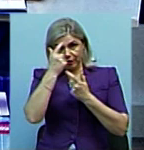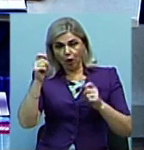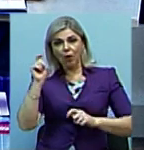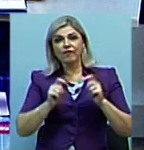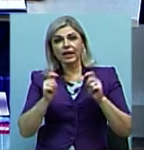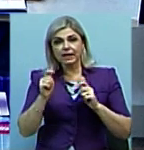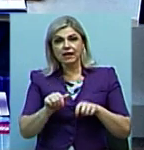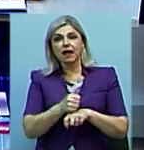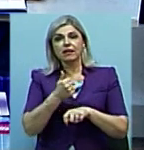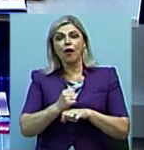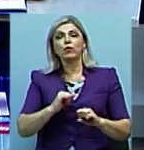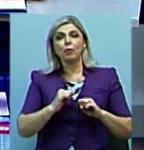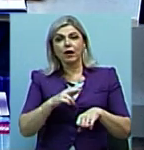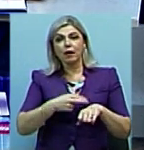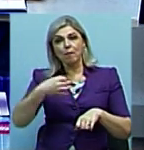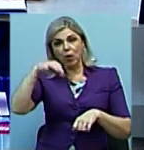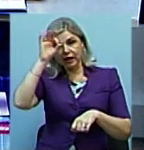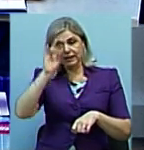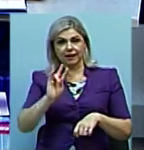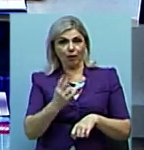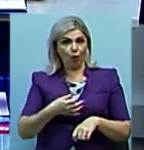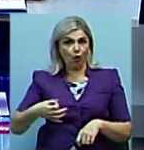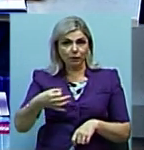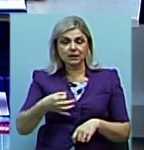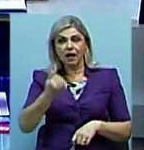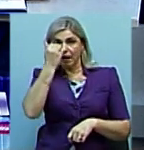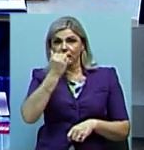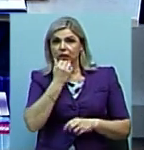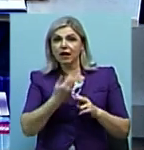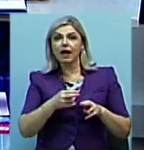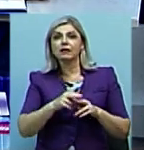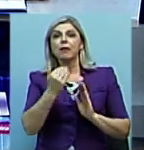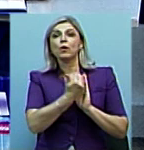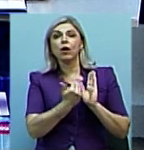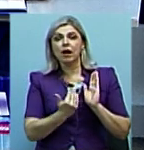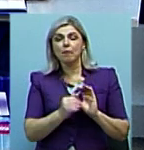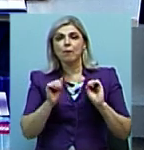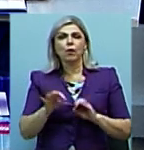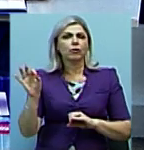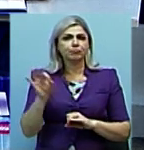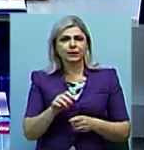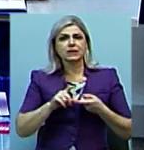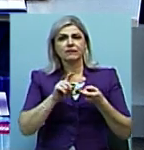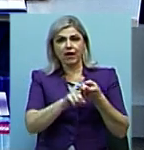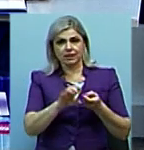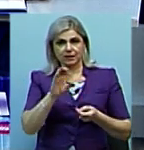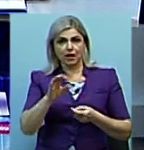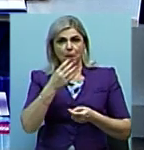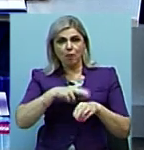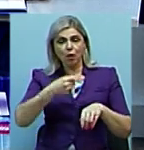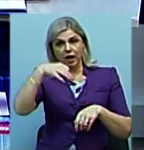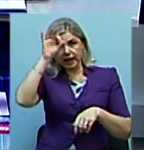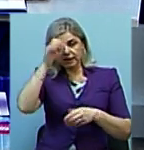управлінні Національної поліції у Миколаївській області. Завдяки програмі можна миттєво зв'язуватися із поліцією,